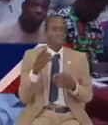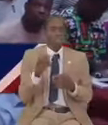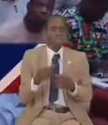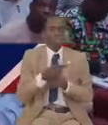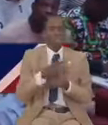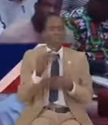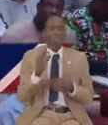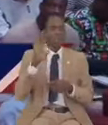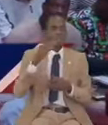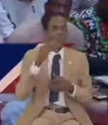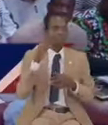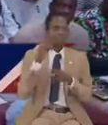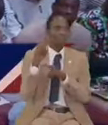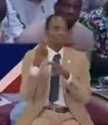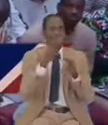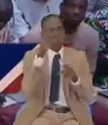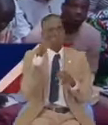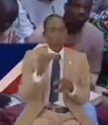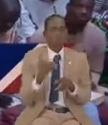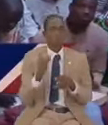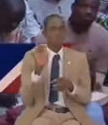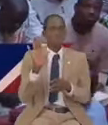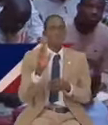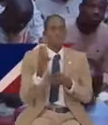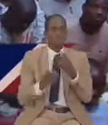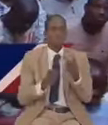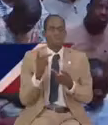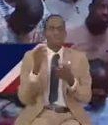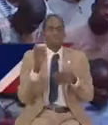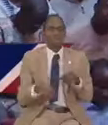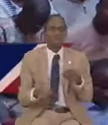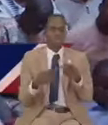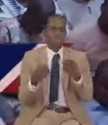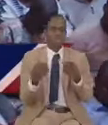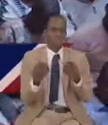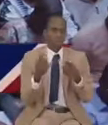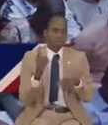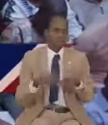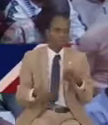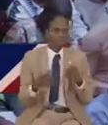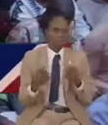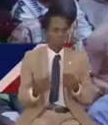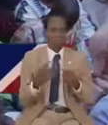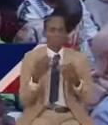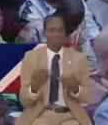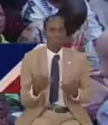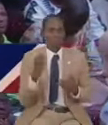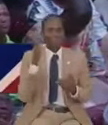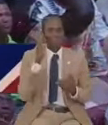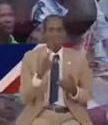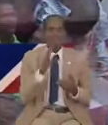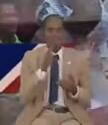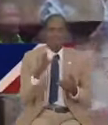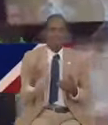approche c'est alors qui seront dans la confusion c'est alors qu'ils seront dans la confusion lorsque